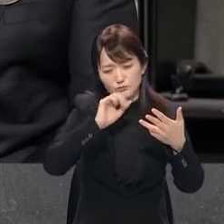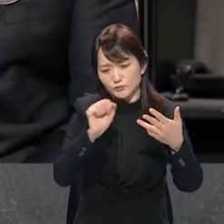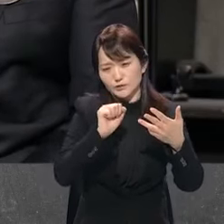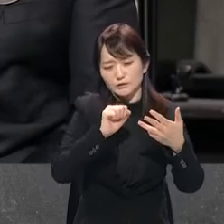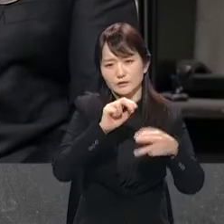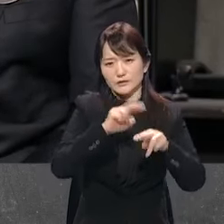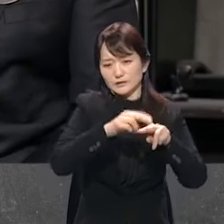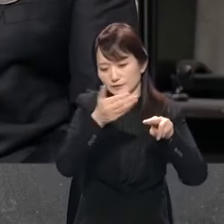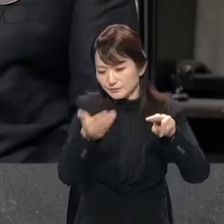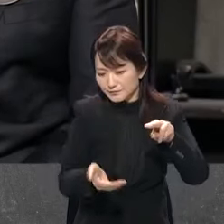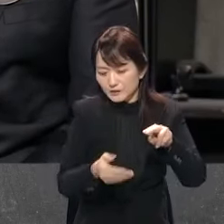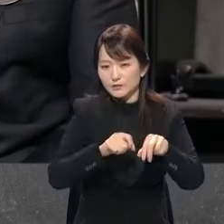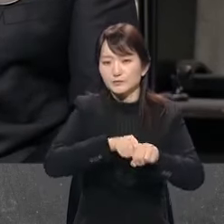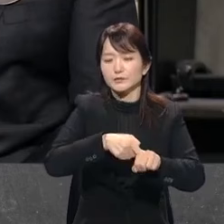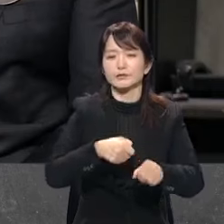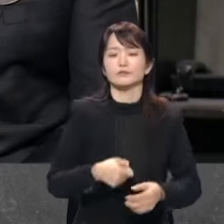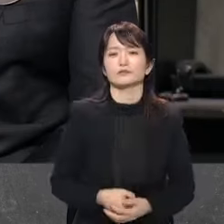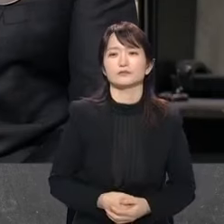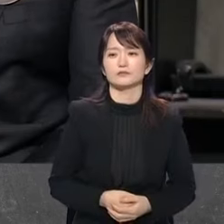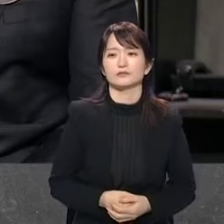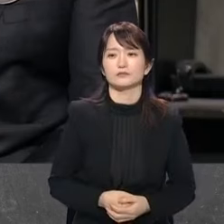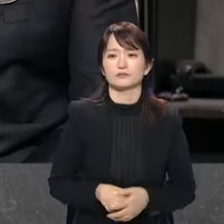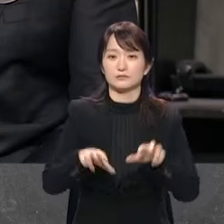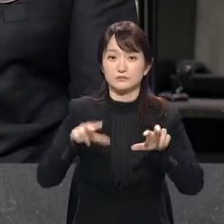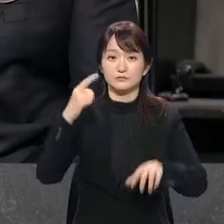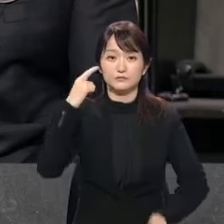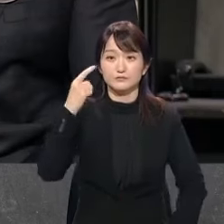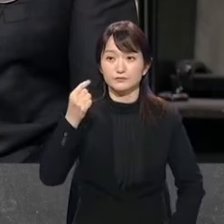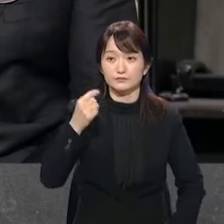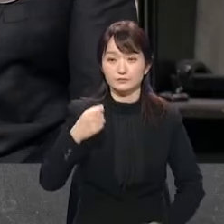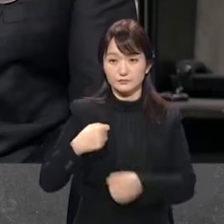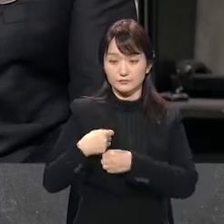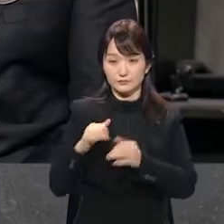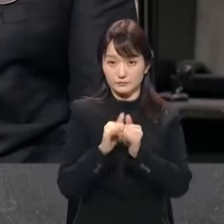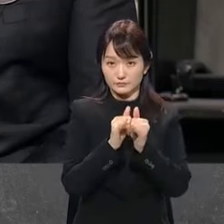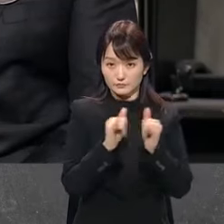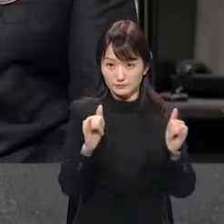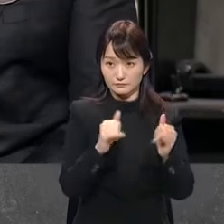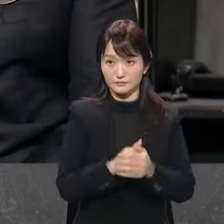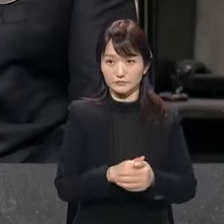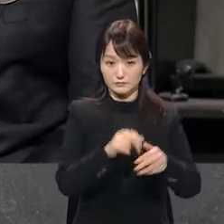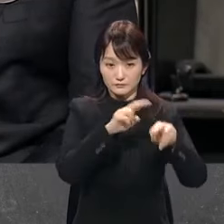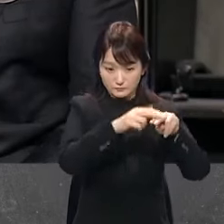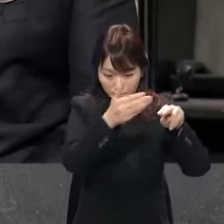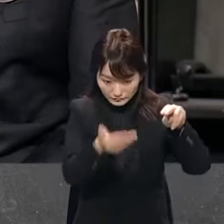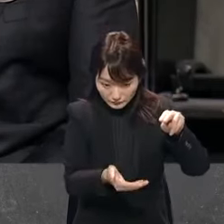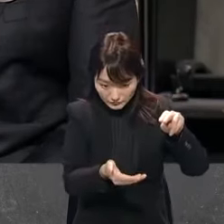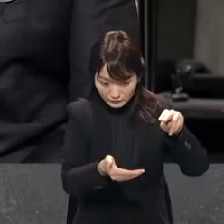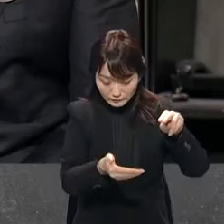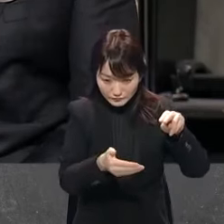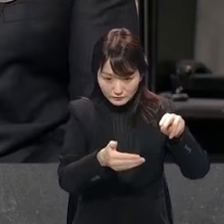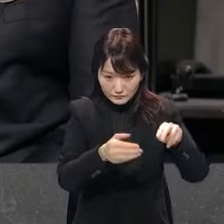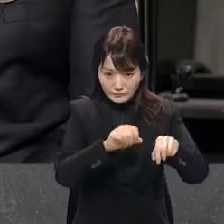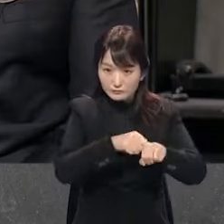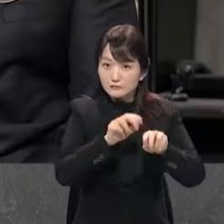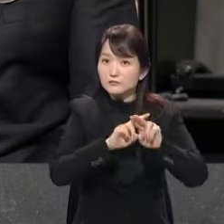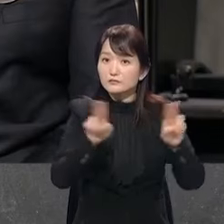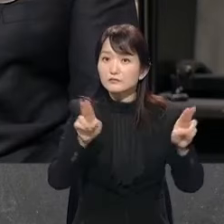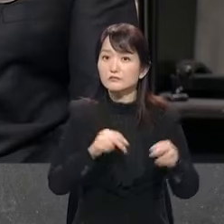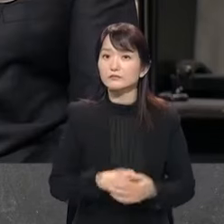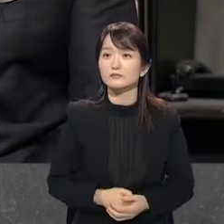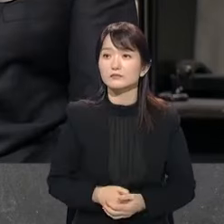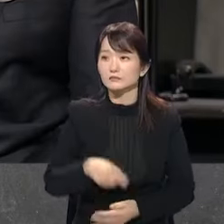처분을 받았답니다 자 그런데 지금 들으신 것처럼 군인은 저렇게 어 강등 했더니 이거 징계 취소 아